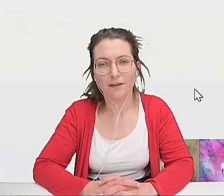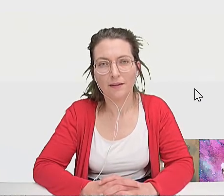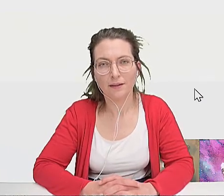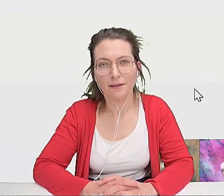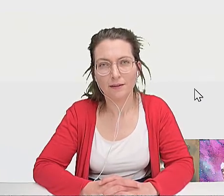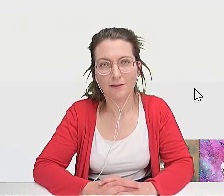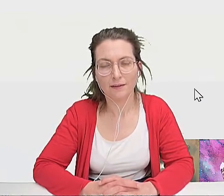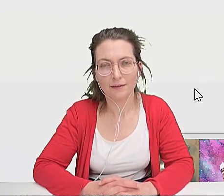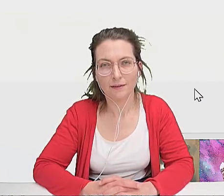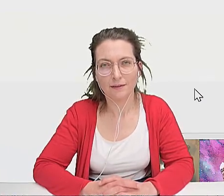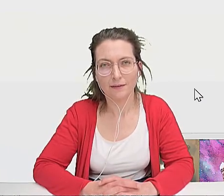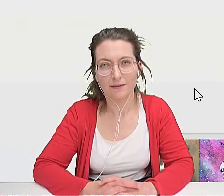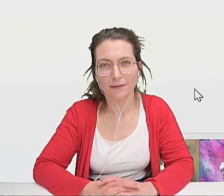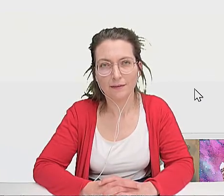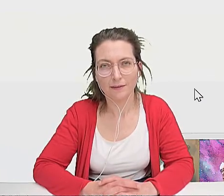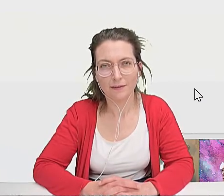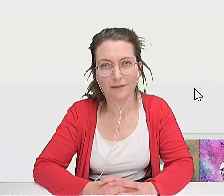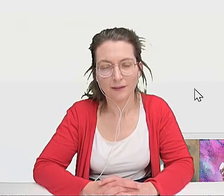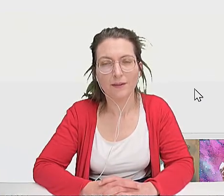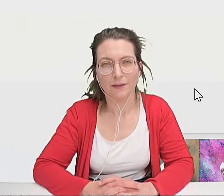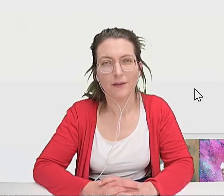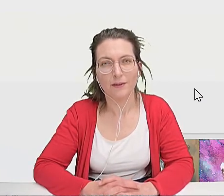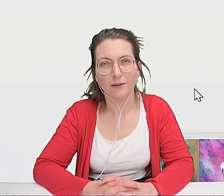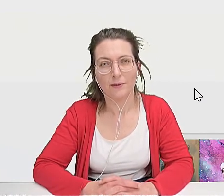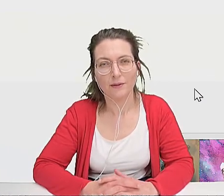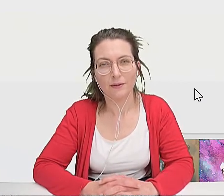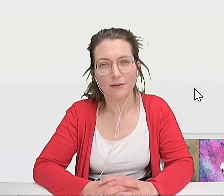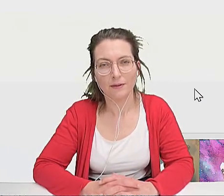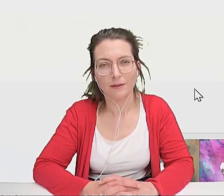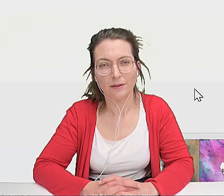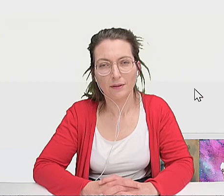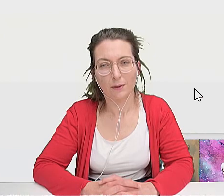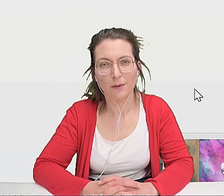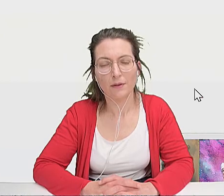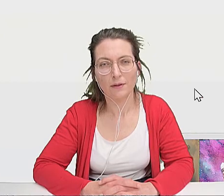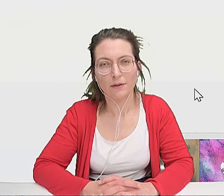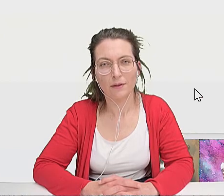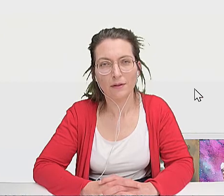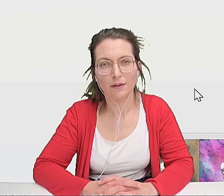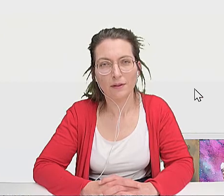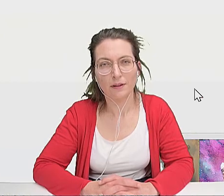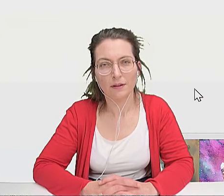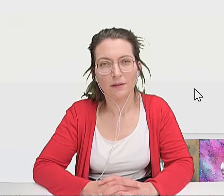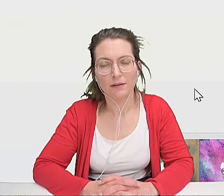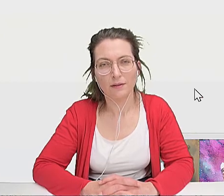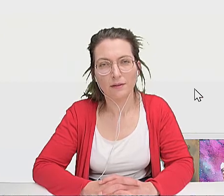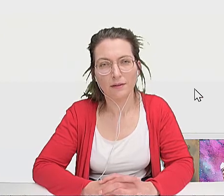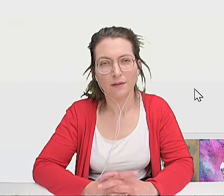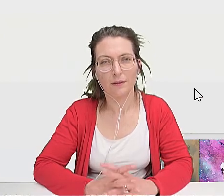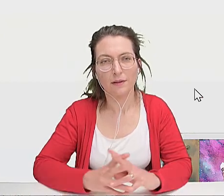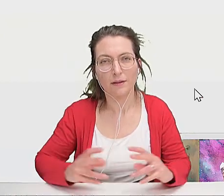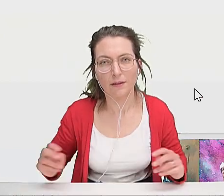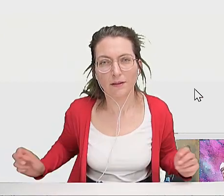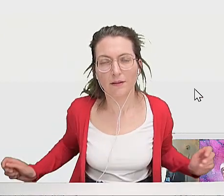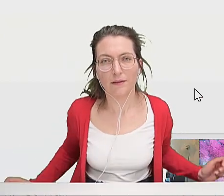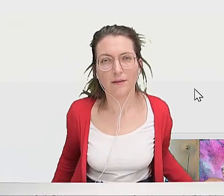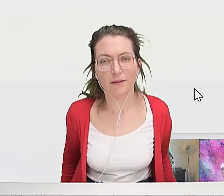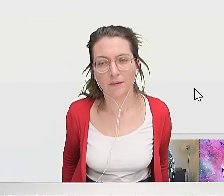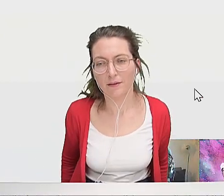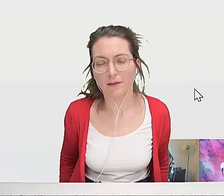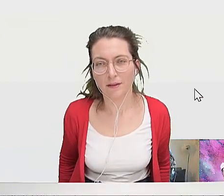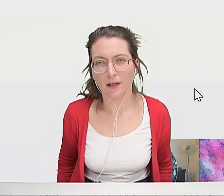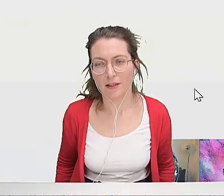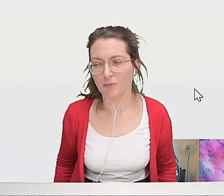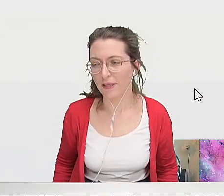ersten Runden entweder zu Hause oder im Klassenraum, was jetzt natürlich nicht geht im Klassenraum, aber zu Hause geht auf jeden